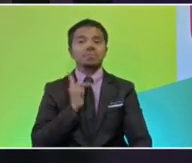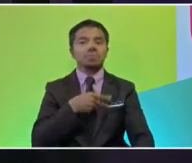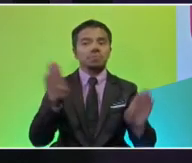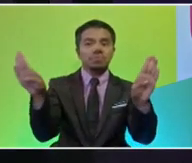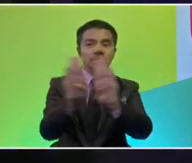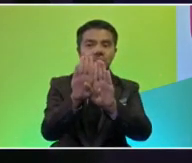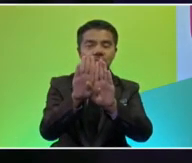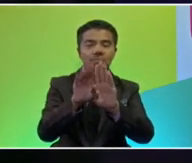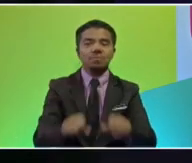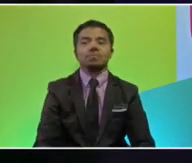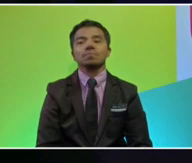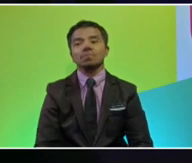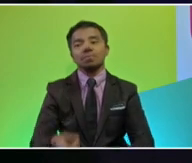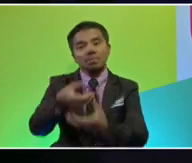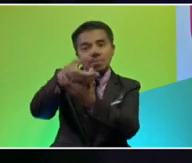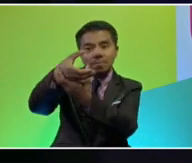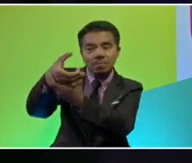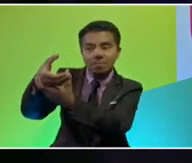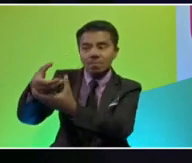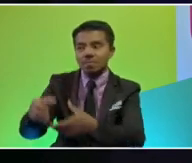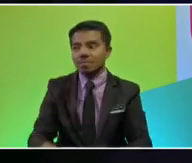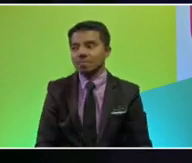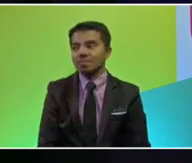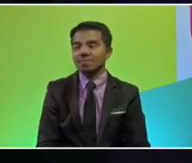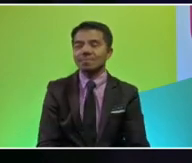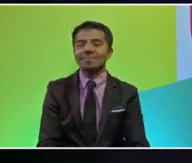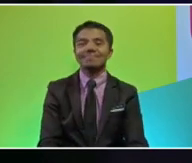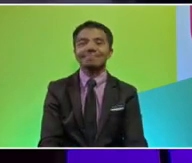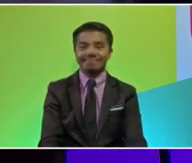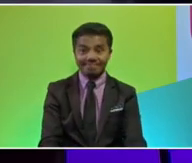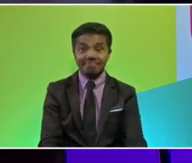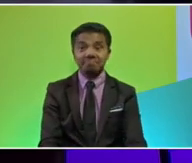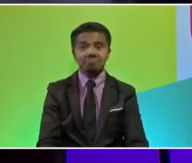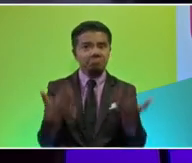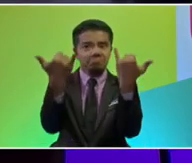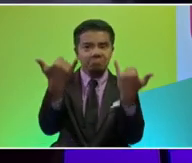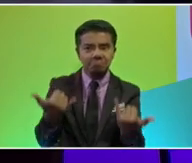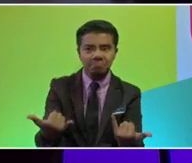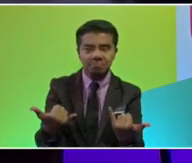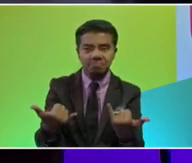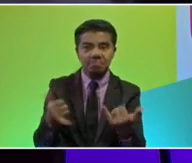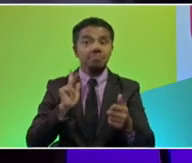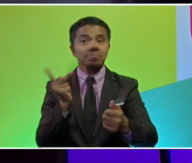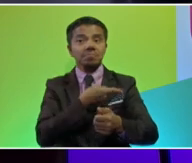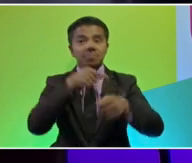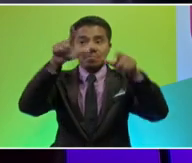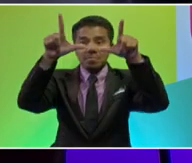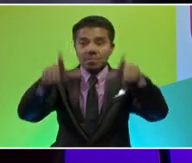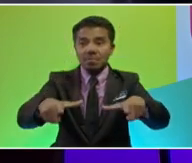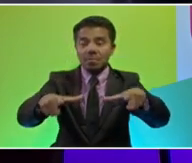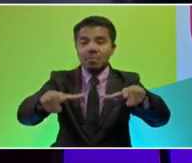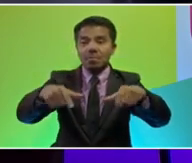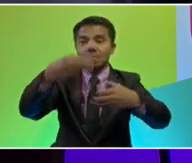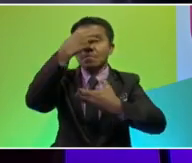lampu wow Jadi sekarang Letakkan gajah tersebut di bagian e dugem